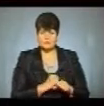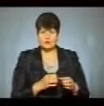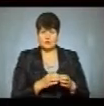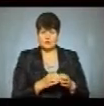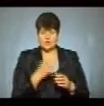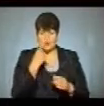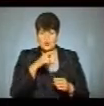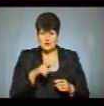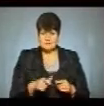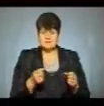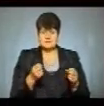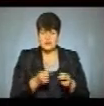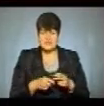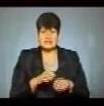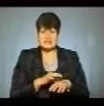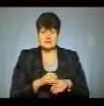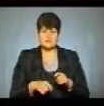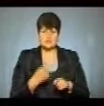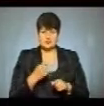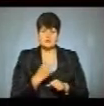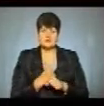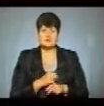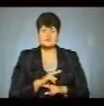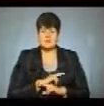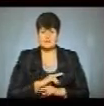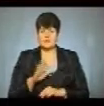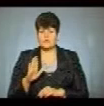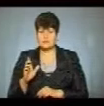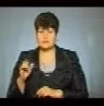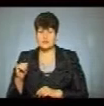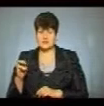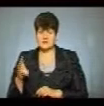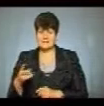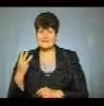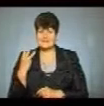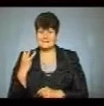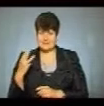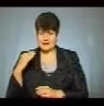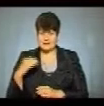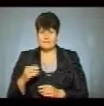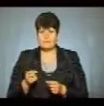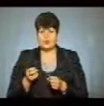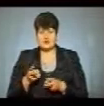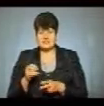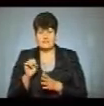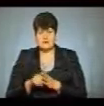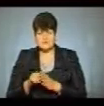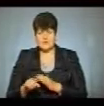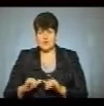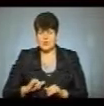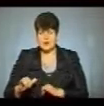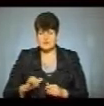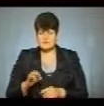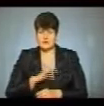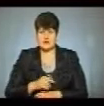та умисне тяжке тілесне ушкодження, що спричинило смерть. Володимиру Біляшевичу інкримінують 3 статті – погроза вбивством, хуліганство із застосуванням